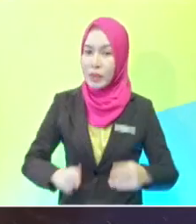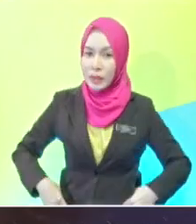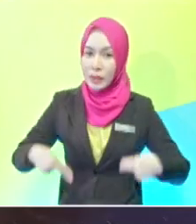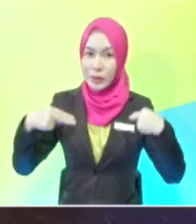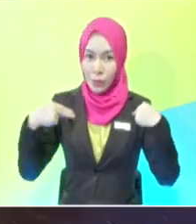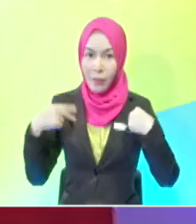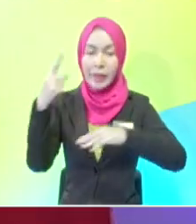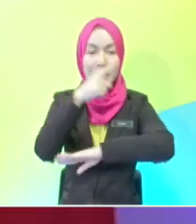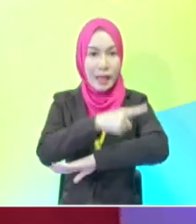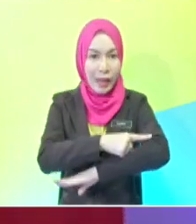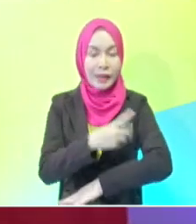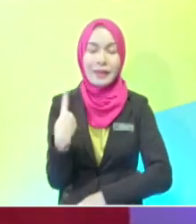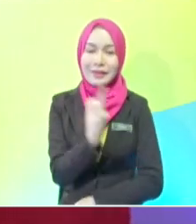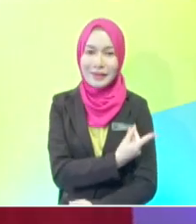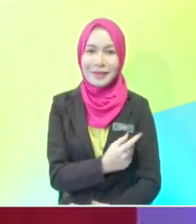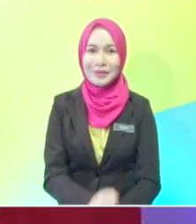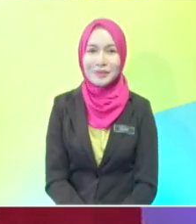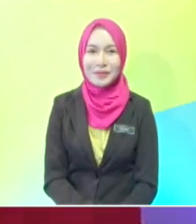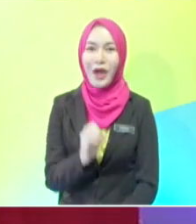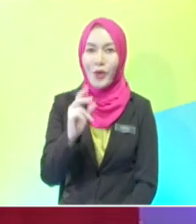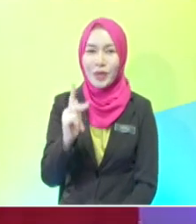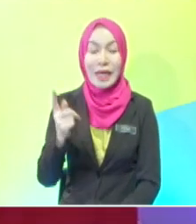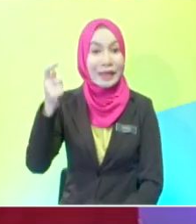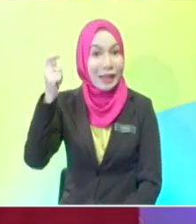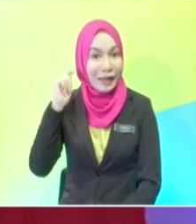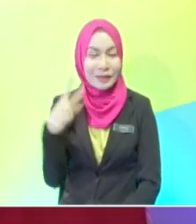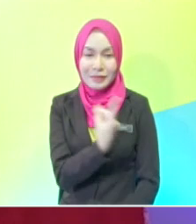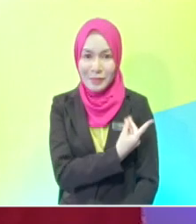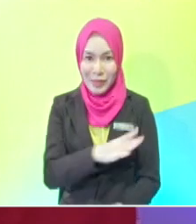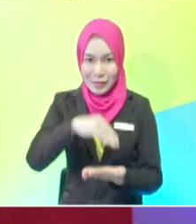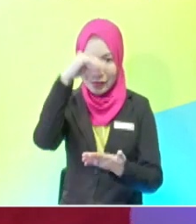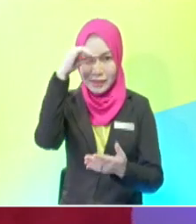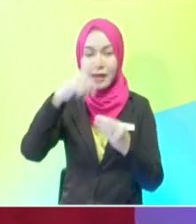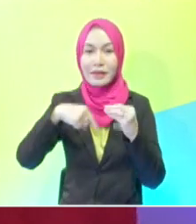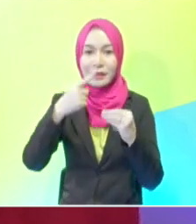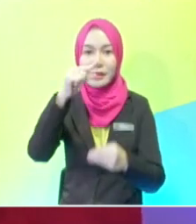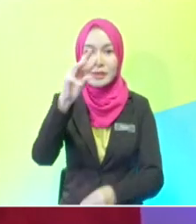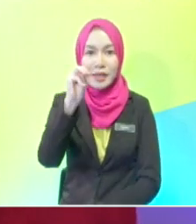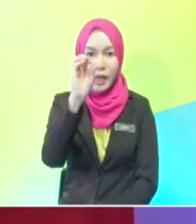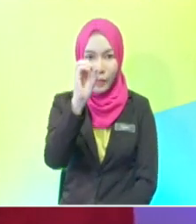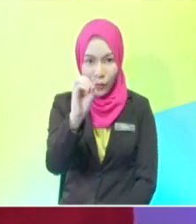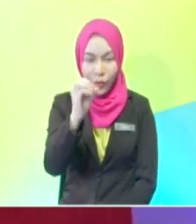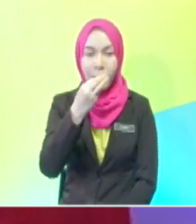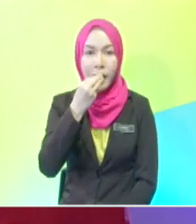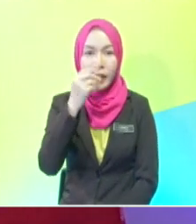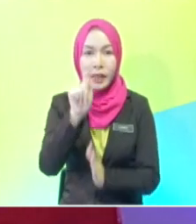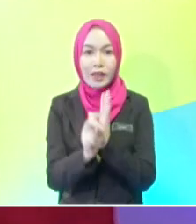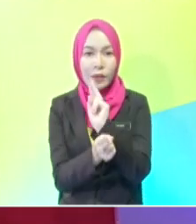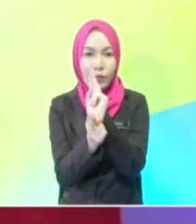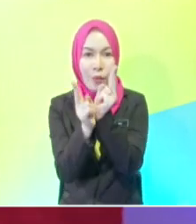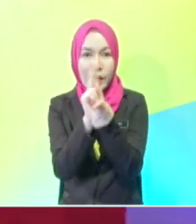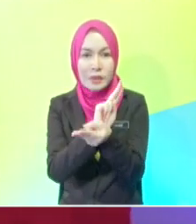Oke tadi kita belajar tentang cmo Oke makanan terubah suara